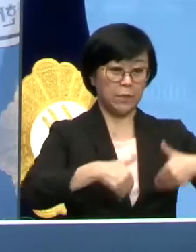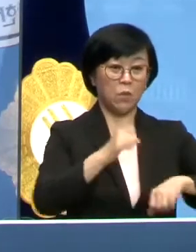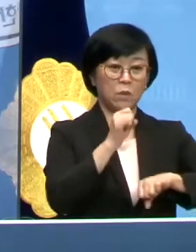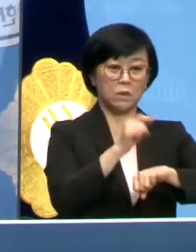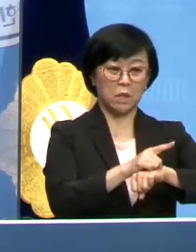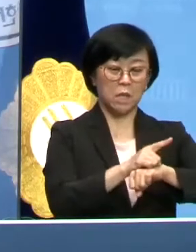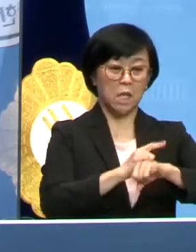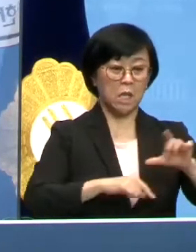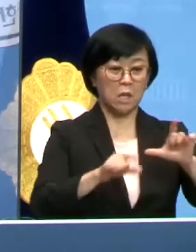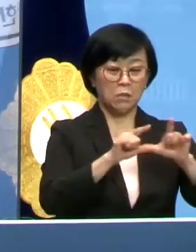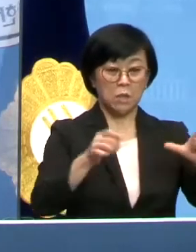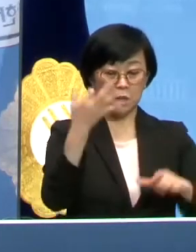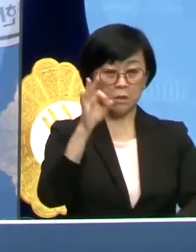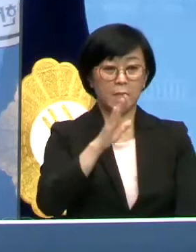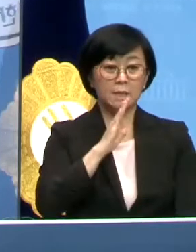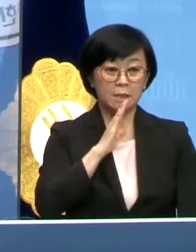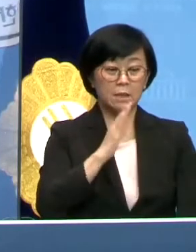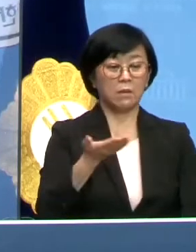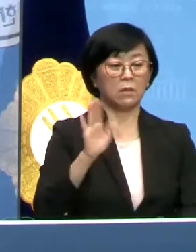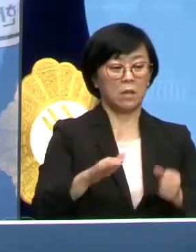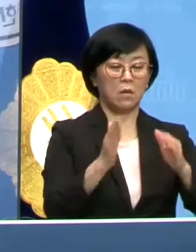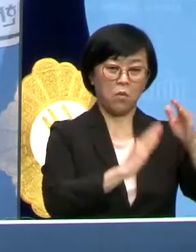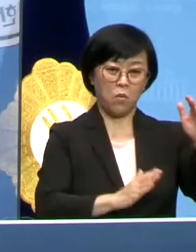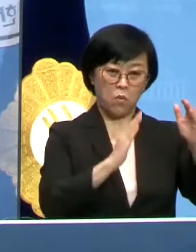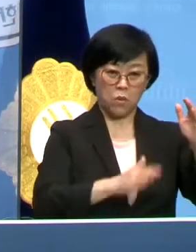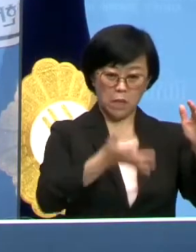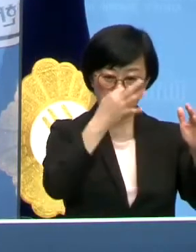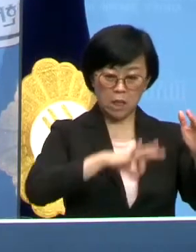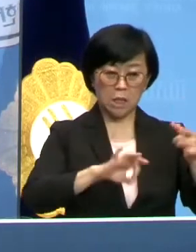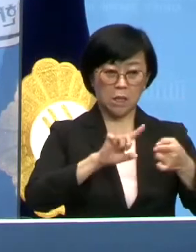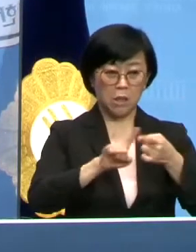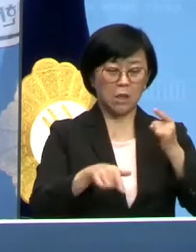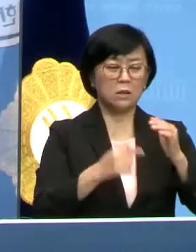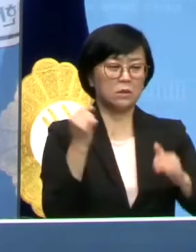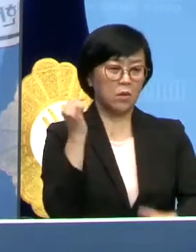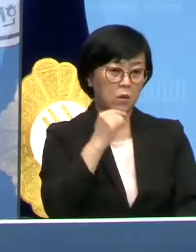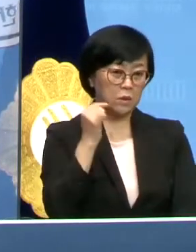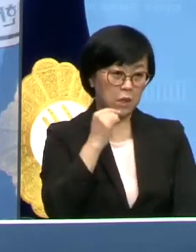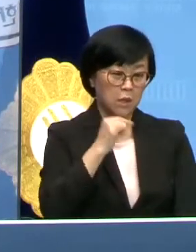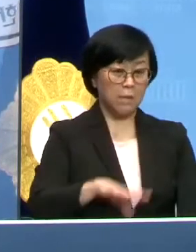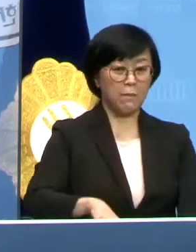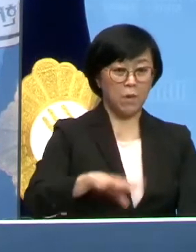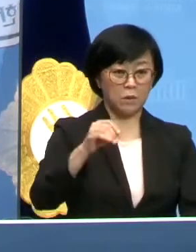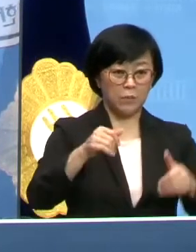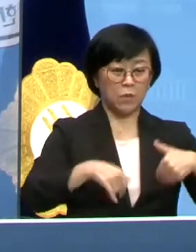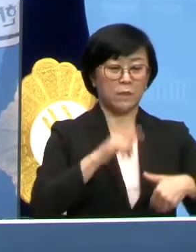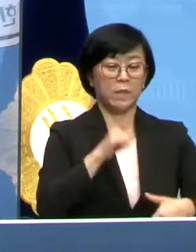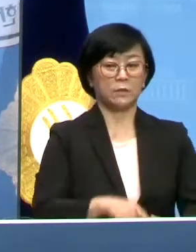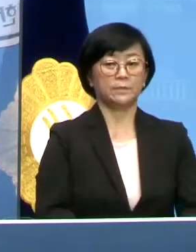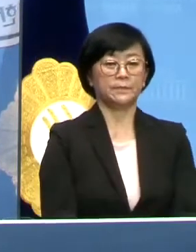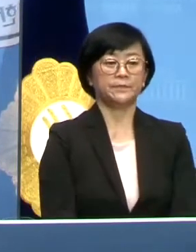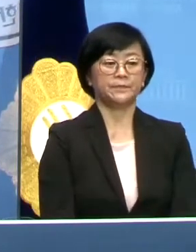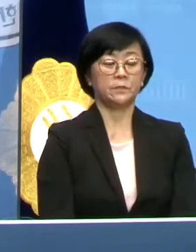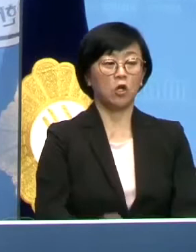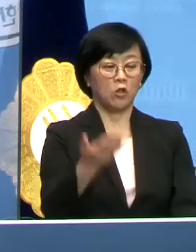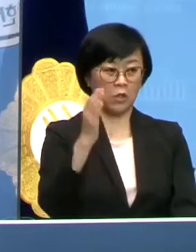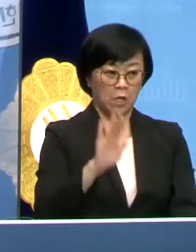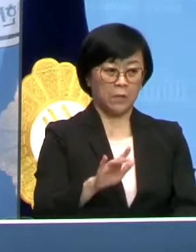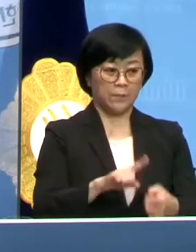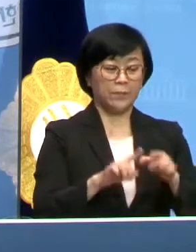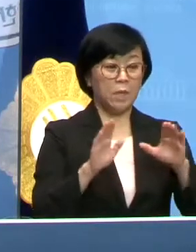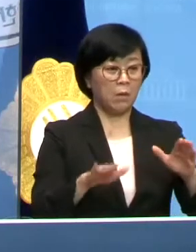일부 인정된다고 하더라도 공공의 이익이 철저히 웃을 일 돼야 하는 영역입니다 그런데